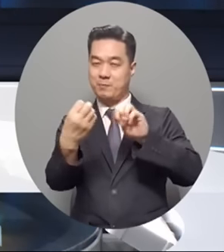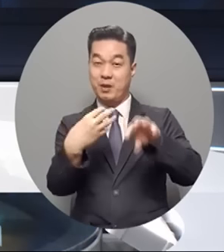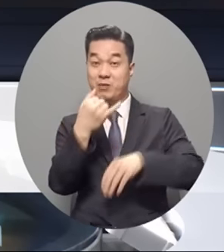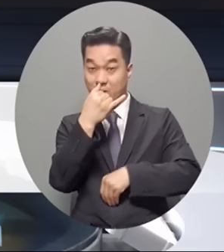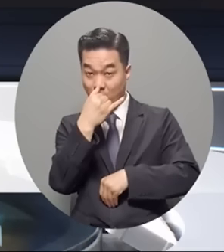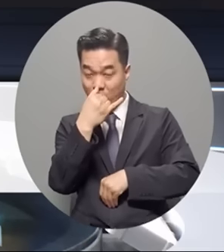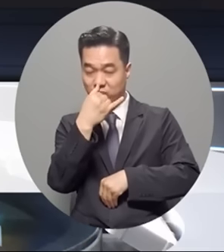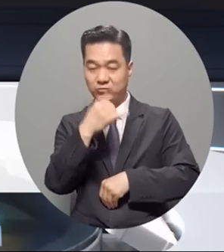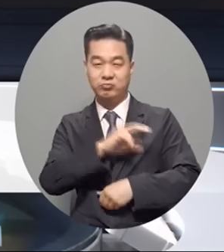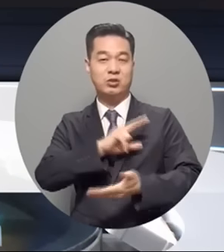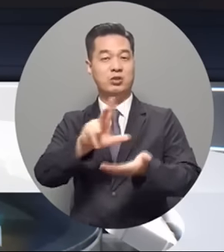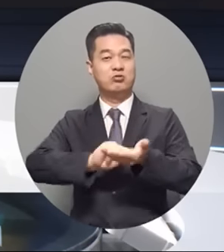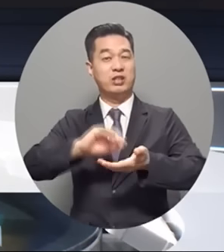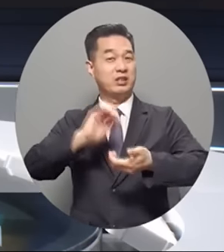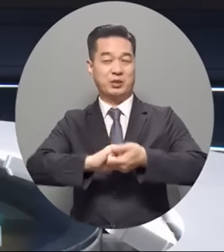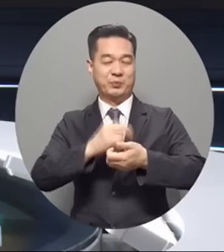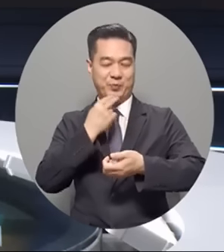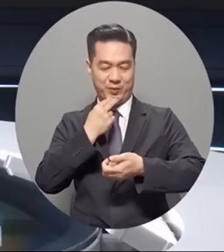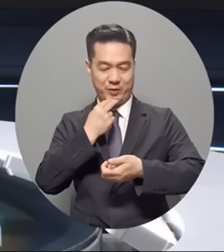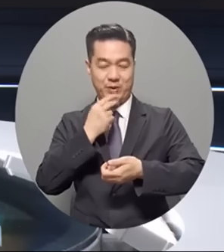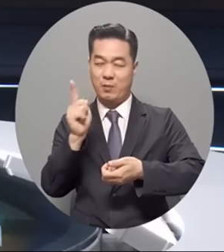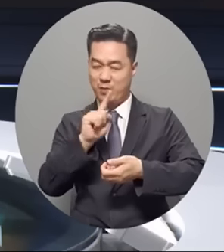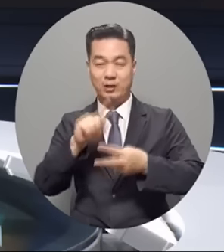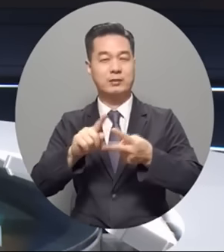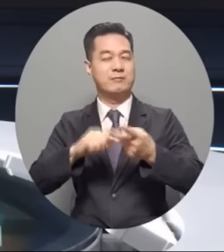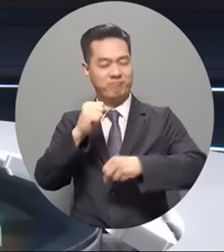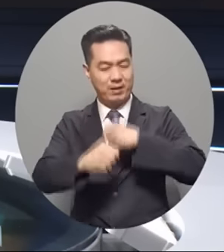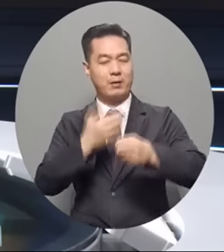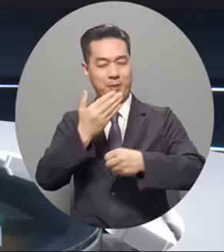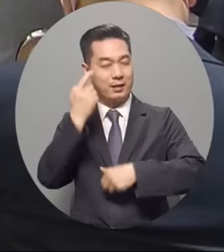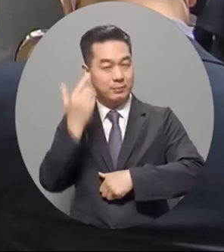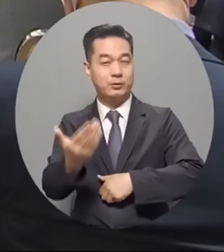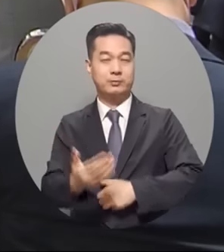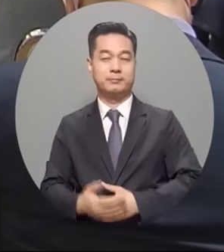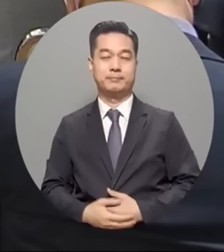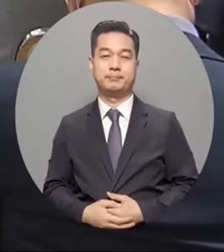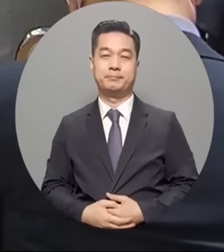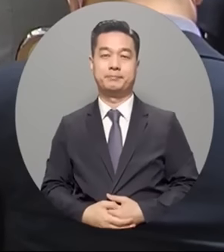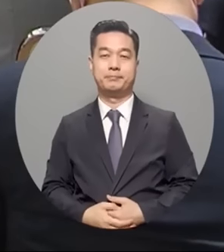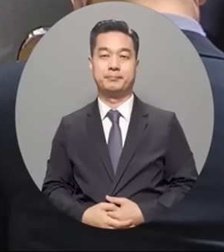제한은 없다고 했습니다. 구승은 기자가 보도합니다.